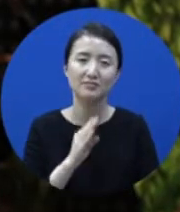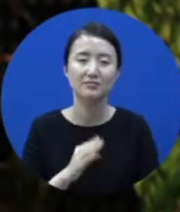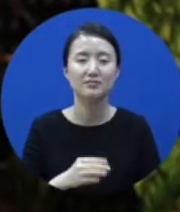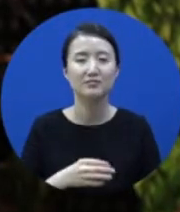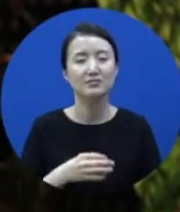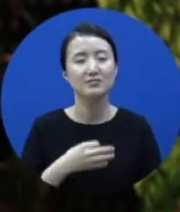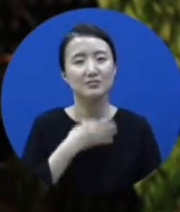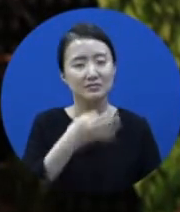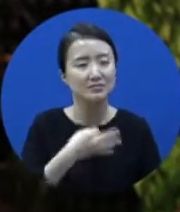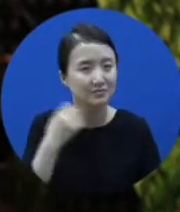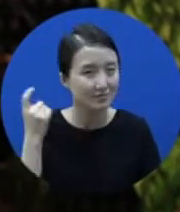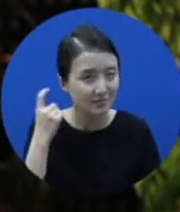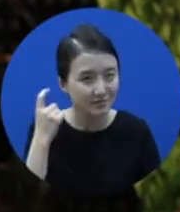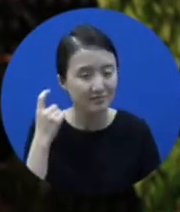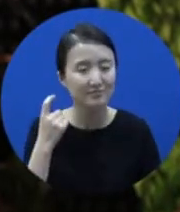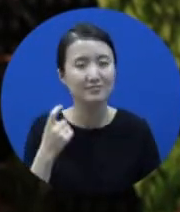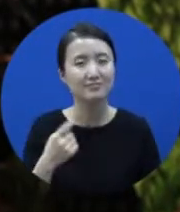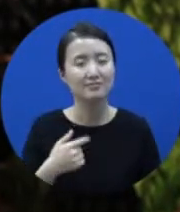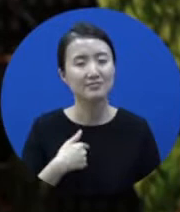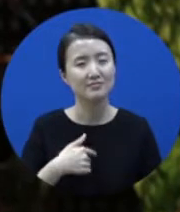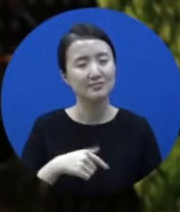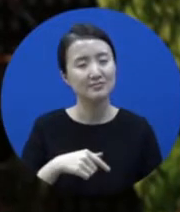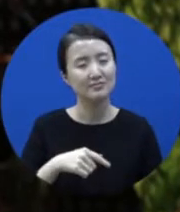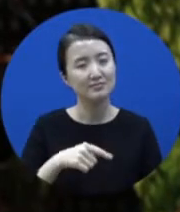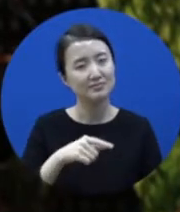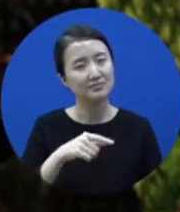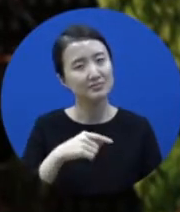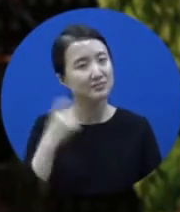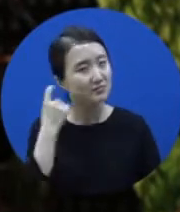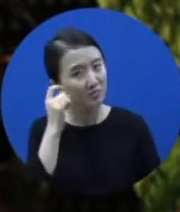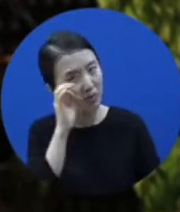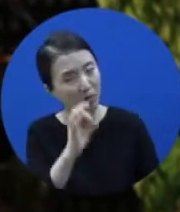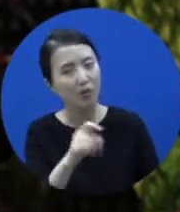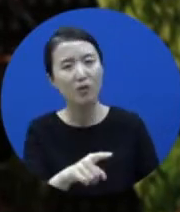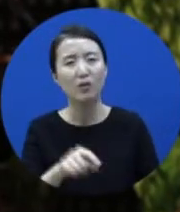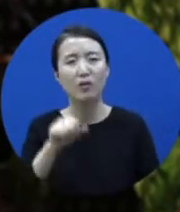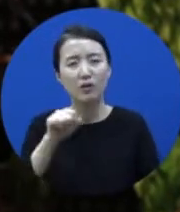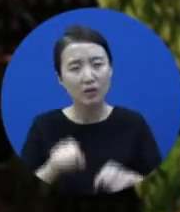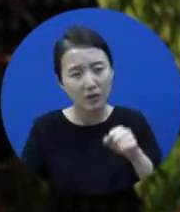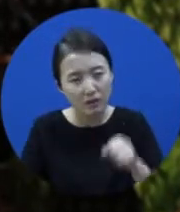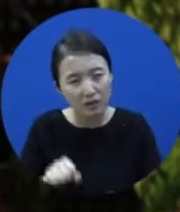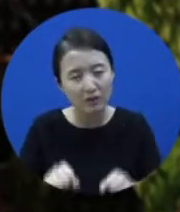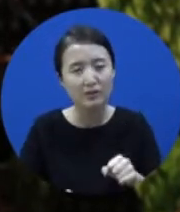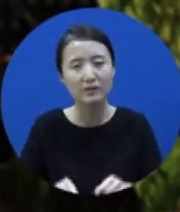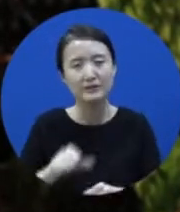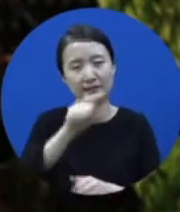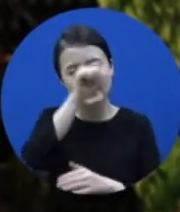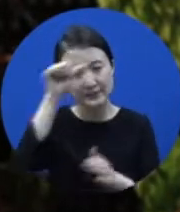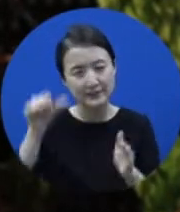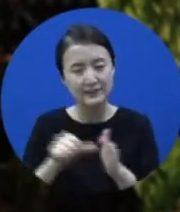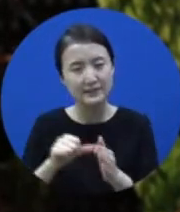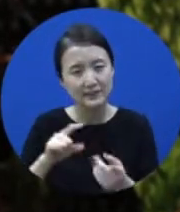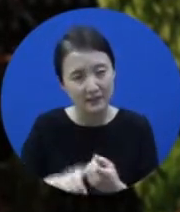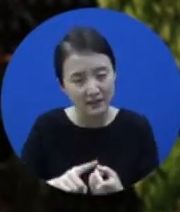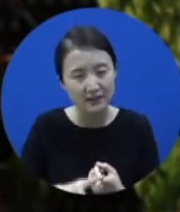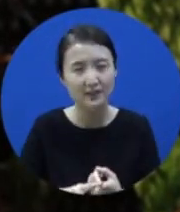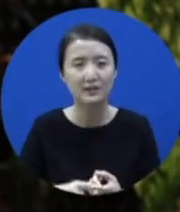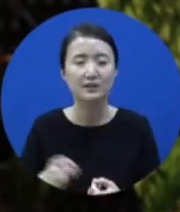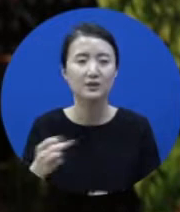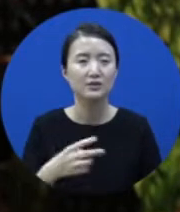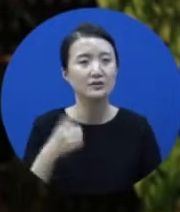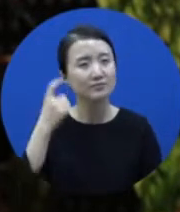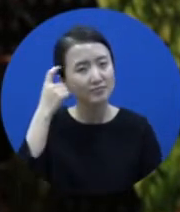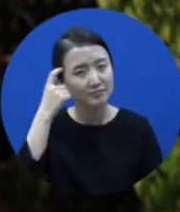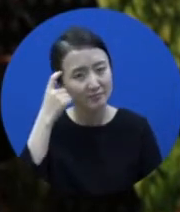학식의 정도, 그 사람의 품위, 매너 이런 게다 담겨져 있습니다. 그리고요, 이 어깨, 떡 벌어진 어깨를